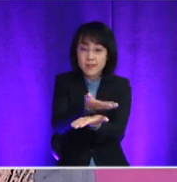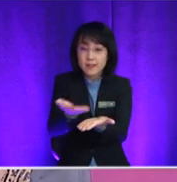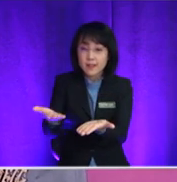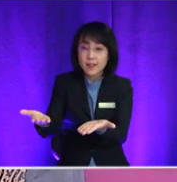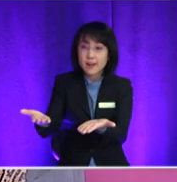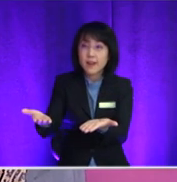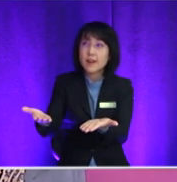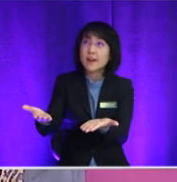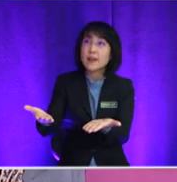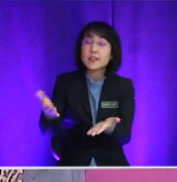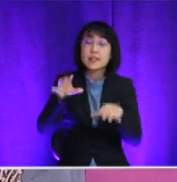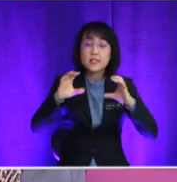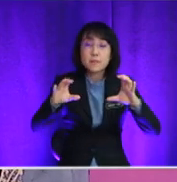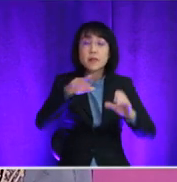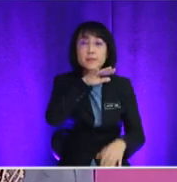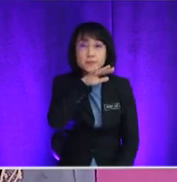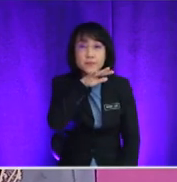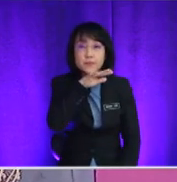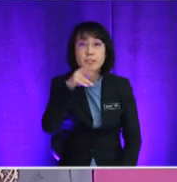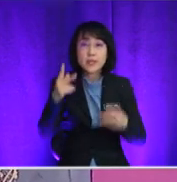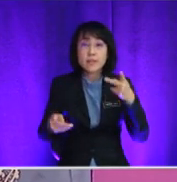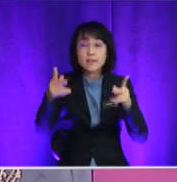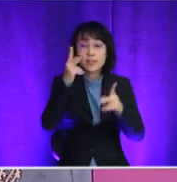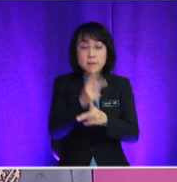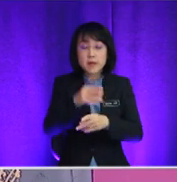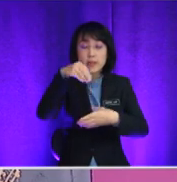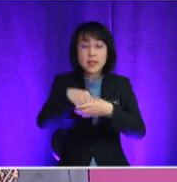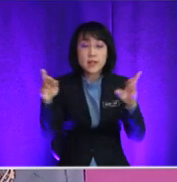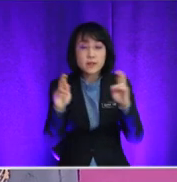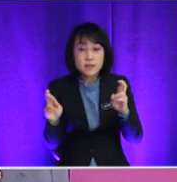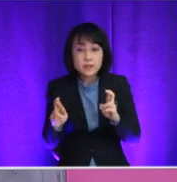kita simpan dalam kalau kita sifat